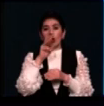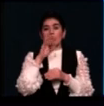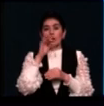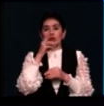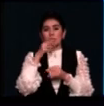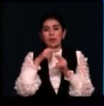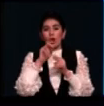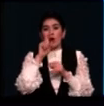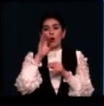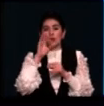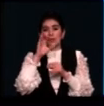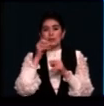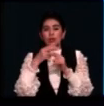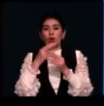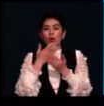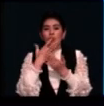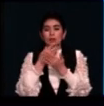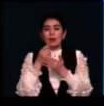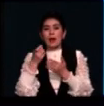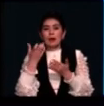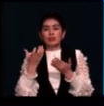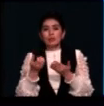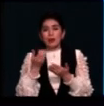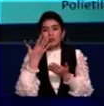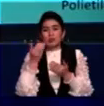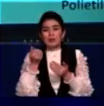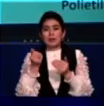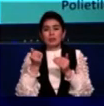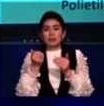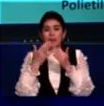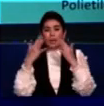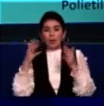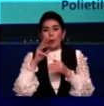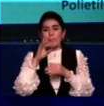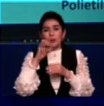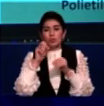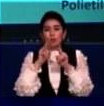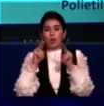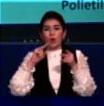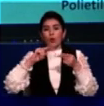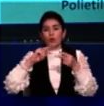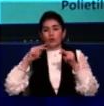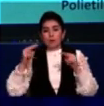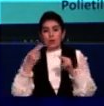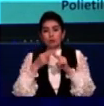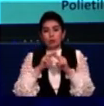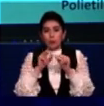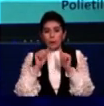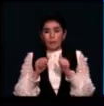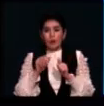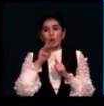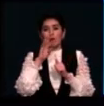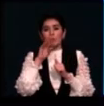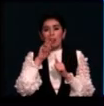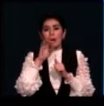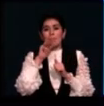Moddalarning xossasi o'sha polimerning qanchalik katta molekulaga ega bo'lishi bilan o'zgarib boradi.